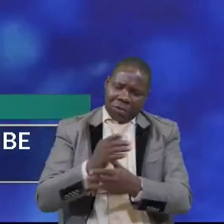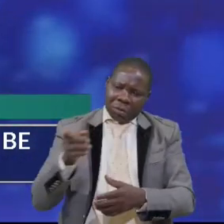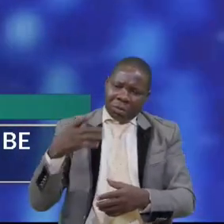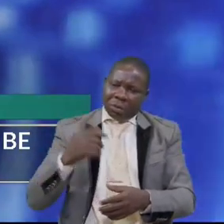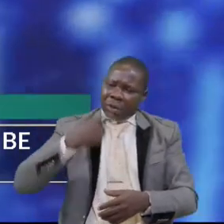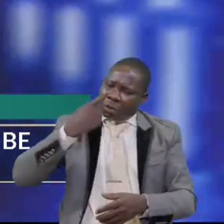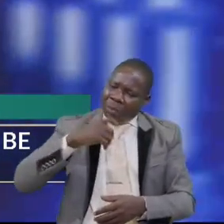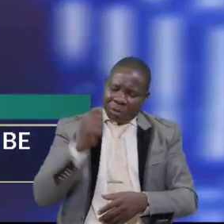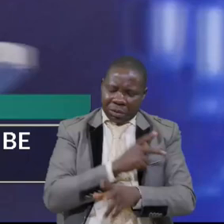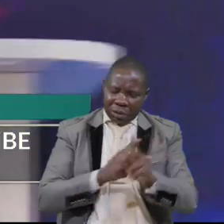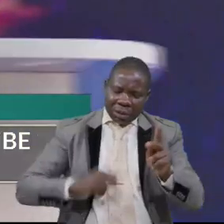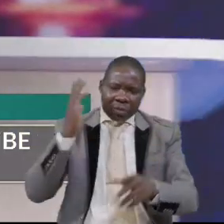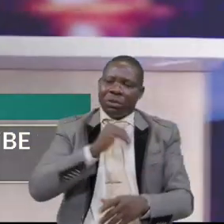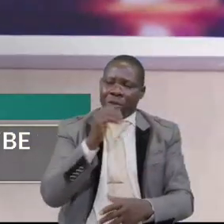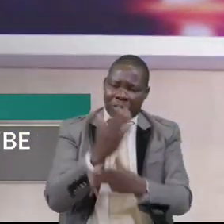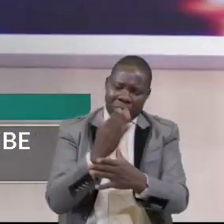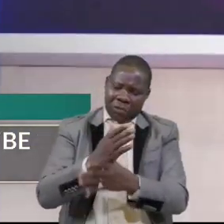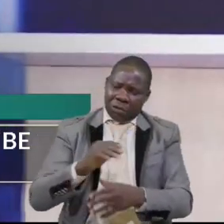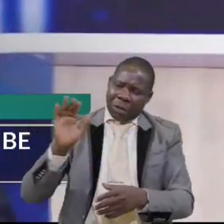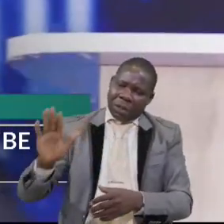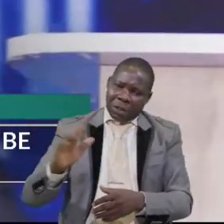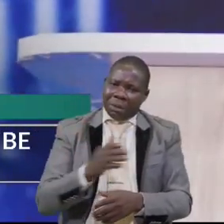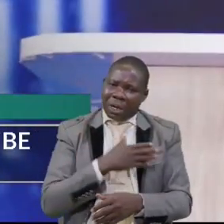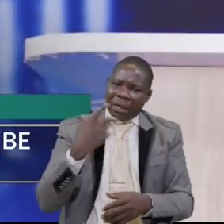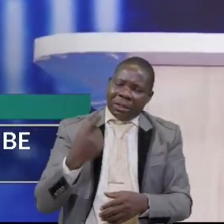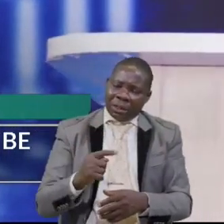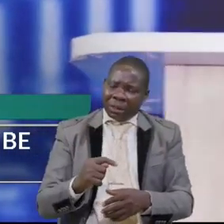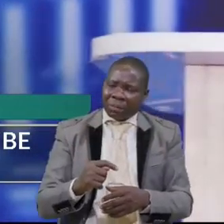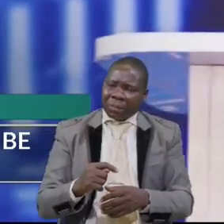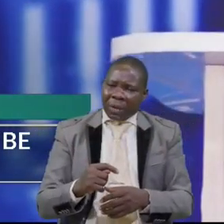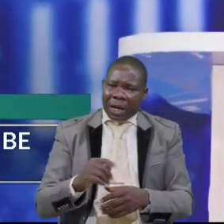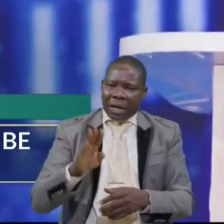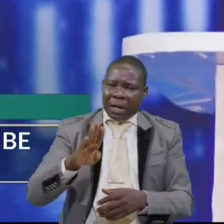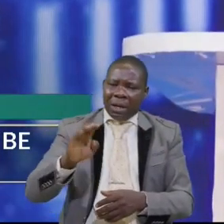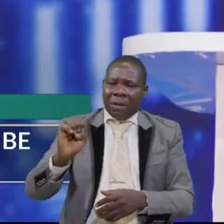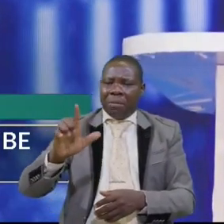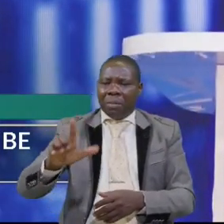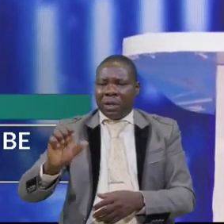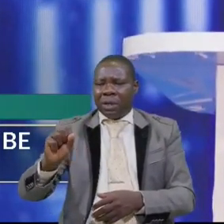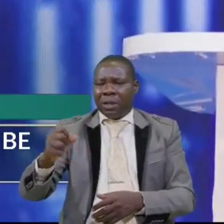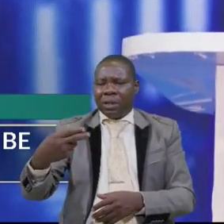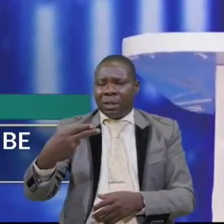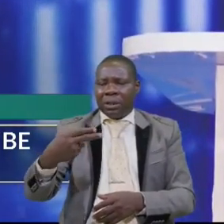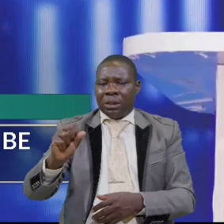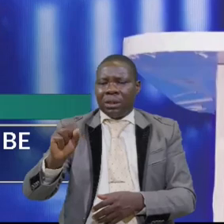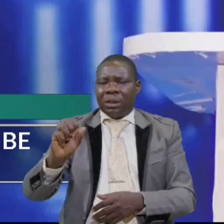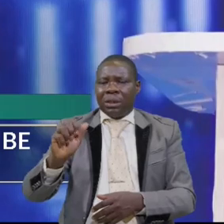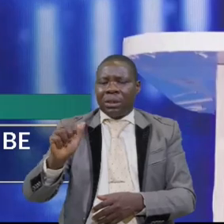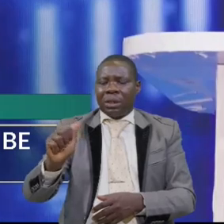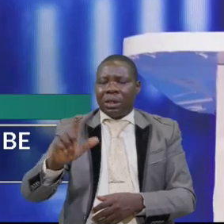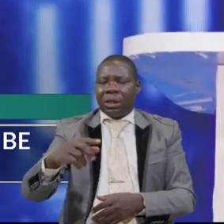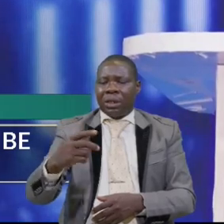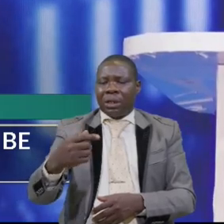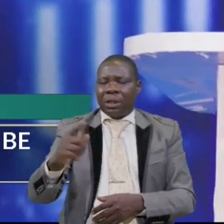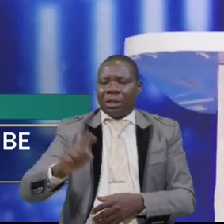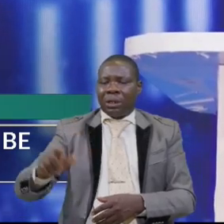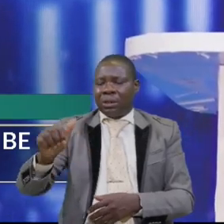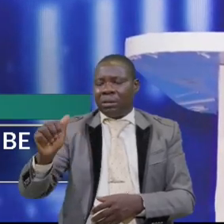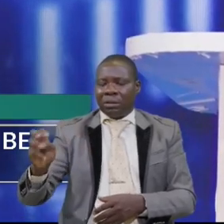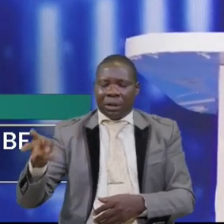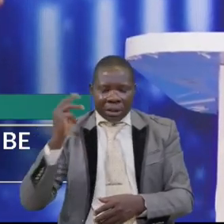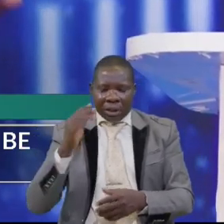pas. Et Belshazzar, qui buvait même, et il est venu audacieux